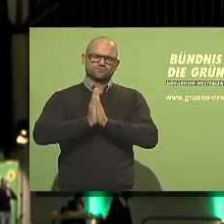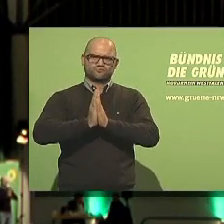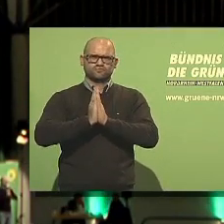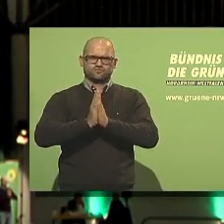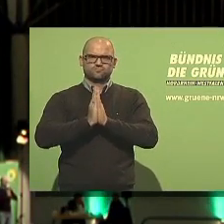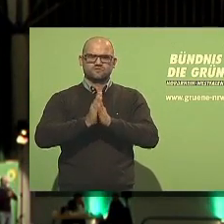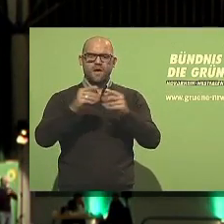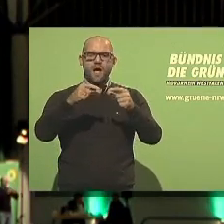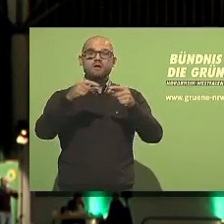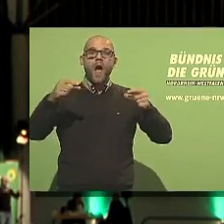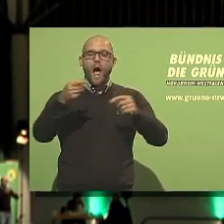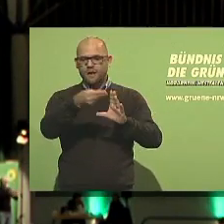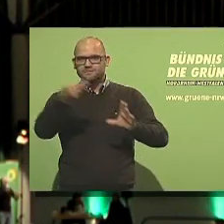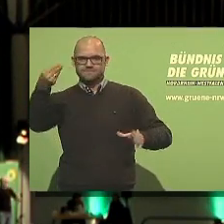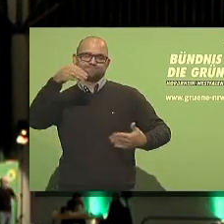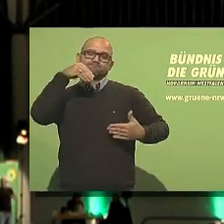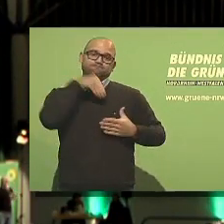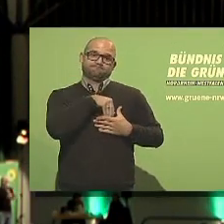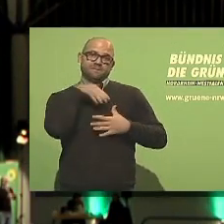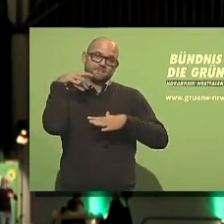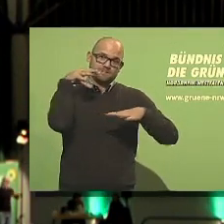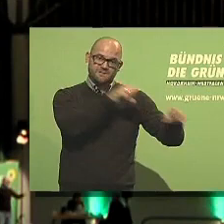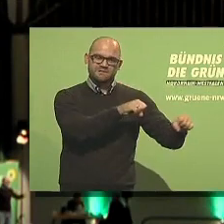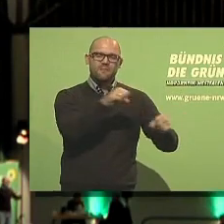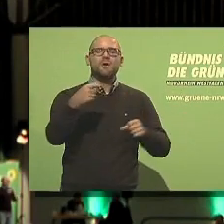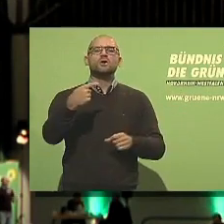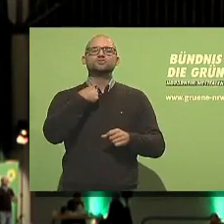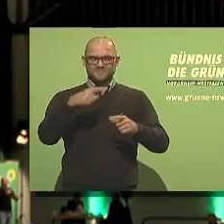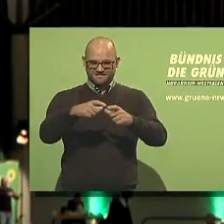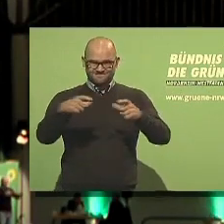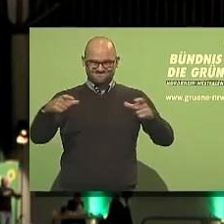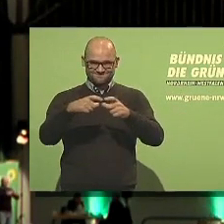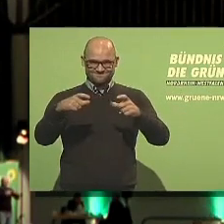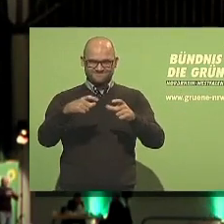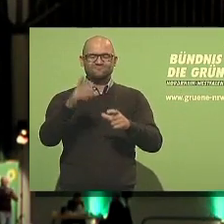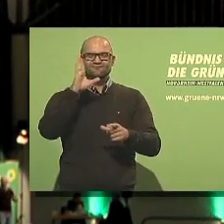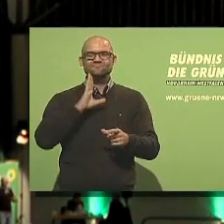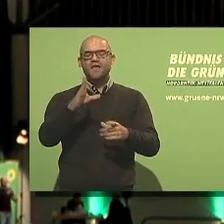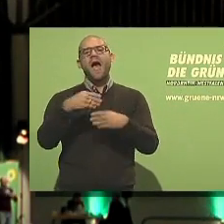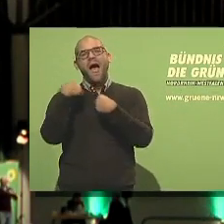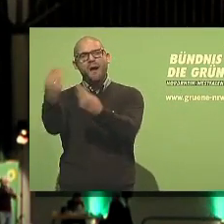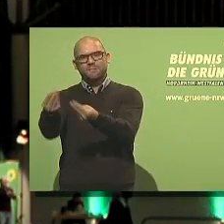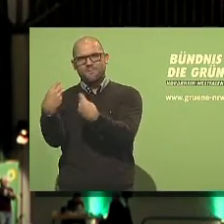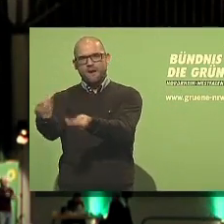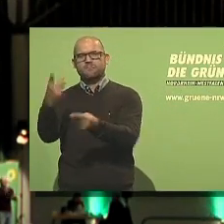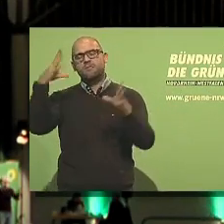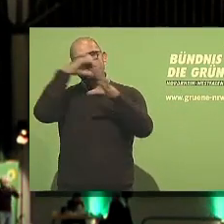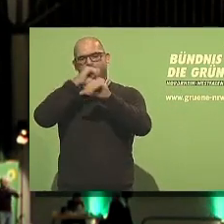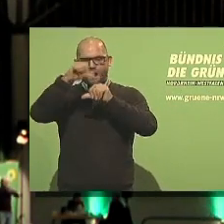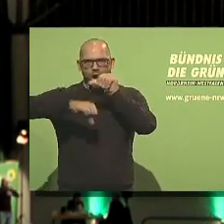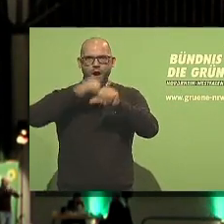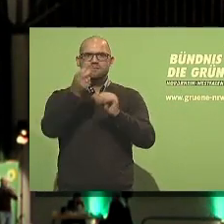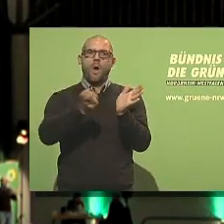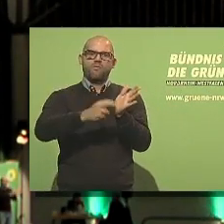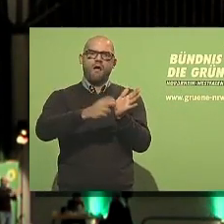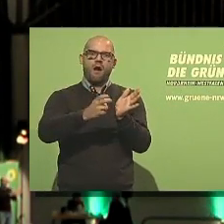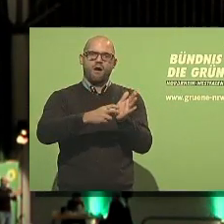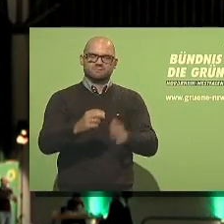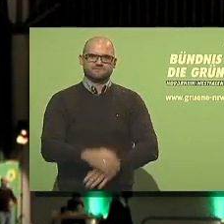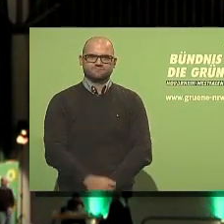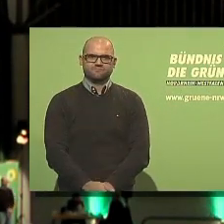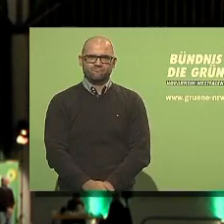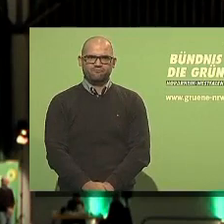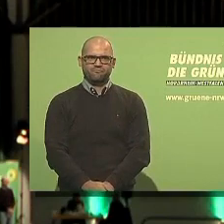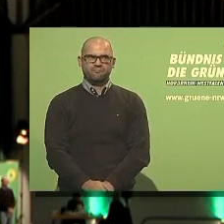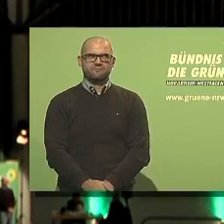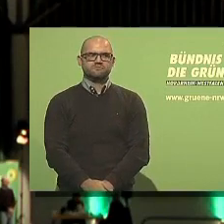die Karten mitzunehmen, die Stimmgeräte aber am Hallenausgang abzugeben, damit die über Nacht aufgeladen werden können. Das wäre eine